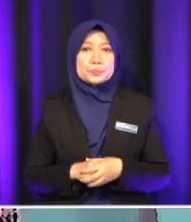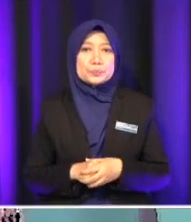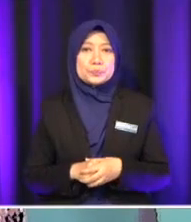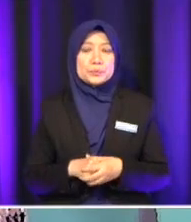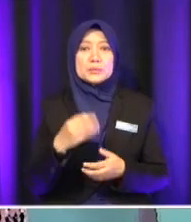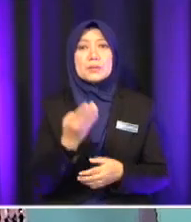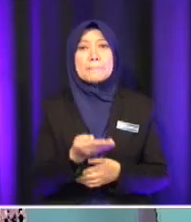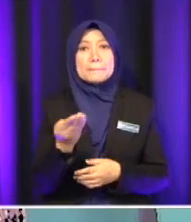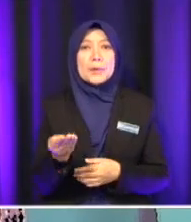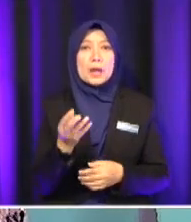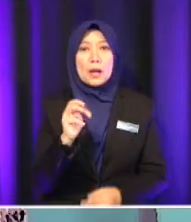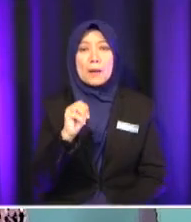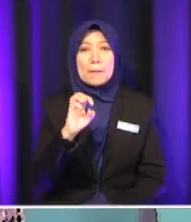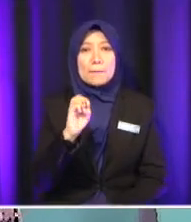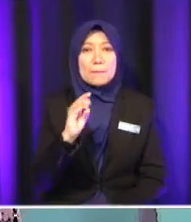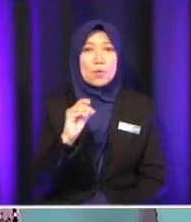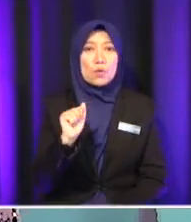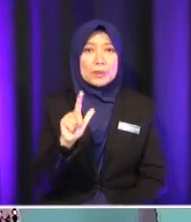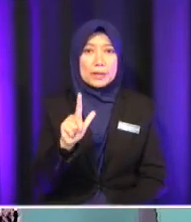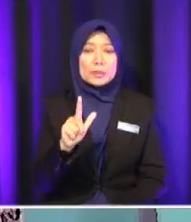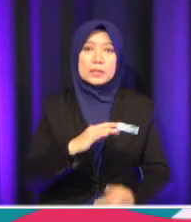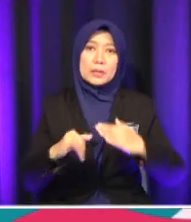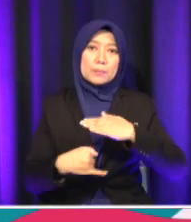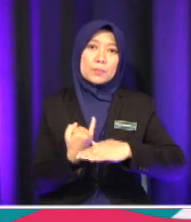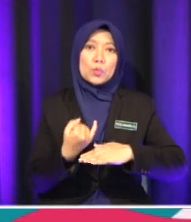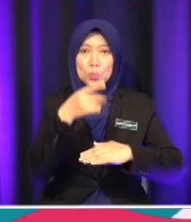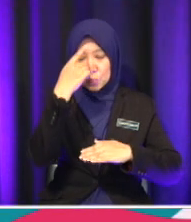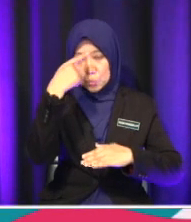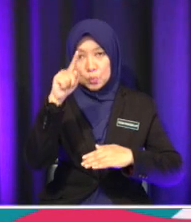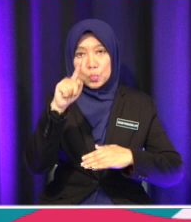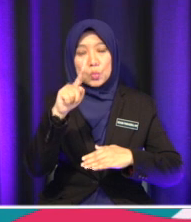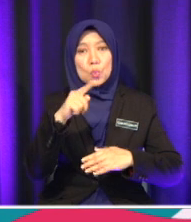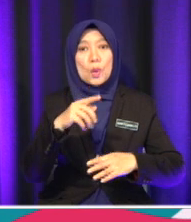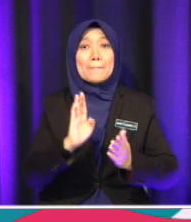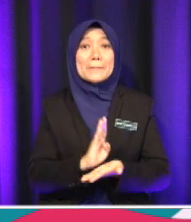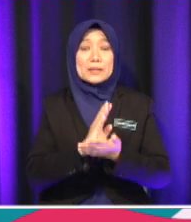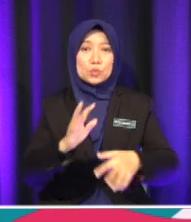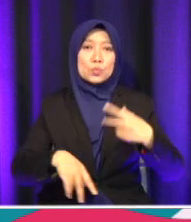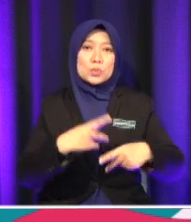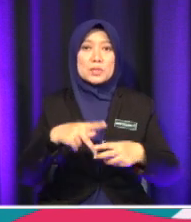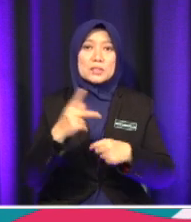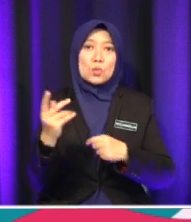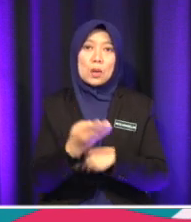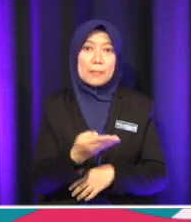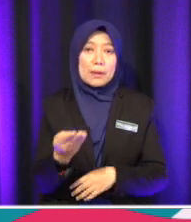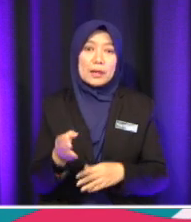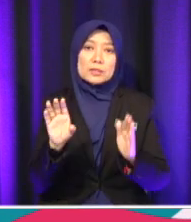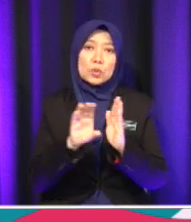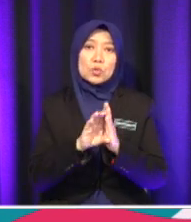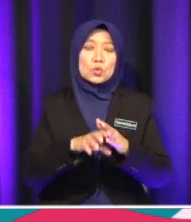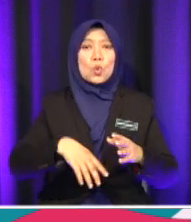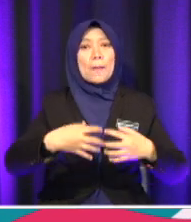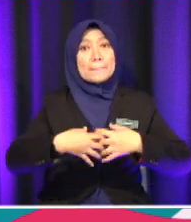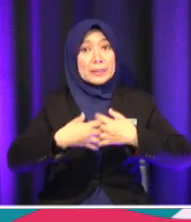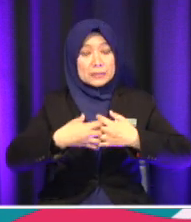modal barang modal ini diinput bagi membantu proses pengeluaran barang ya contohnya mesin